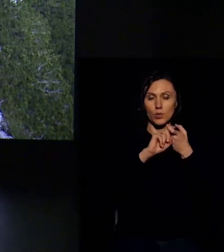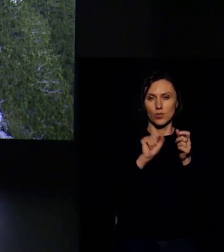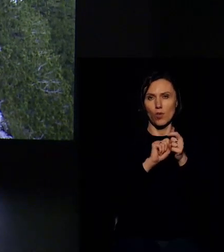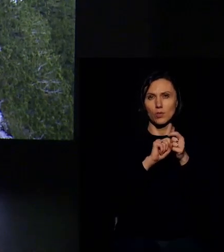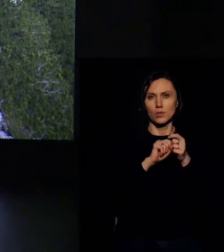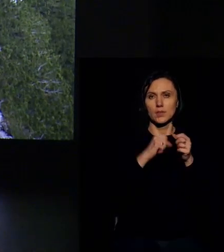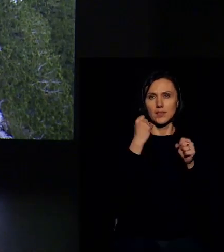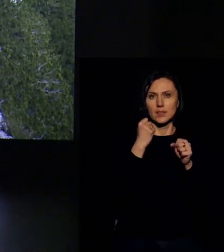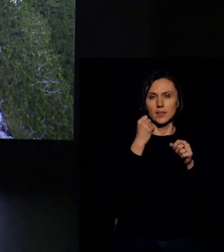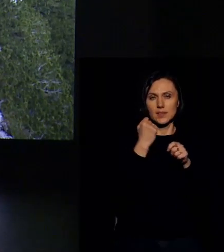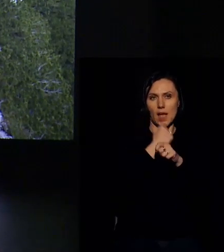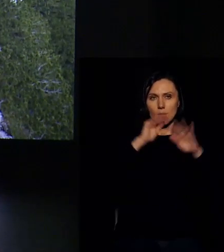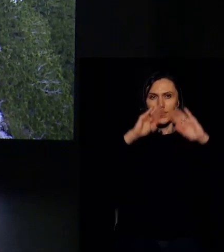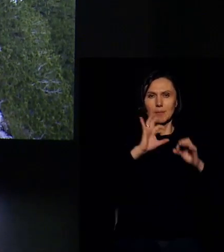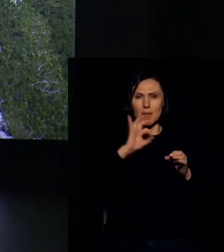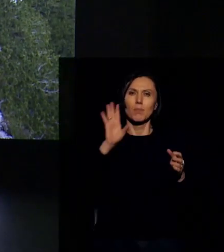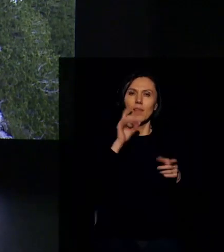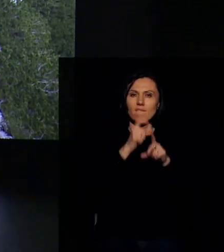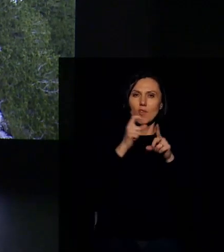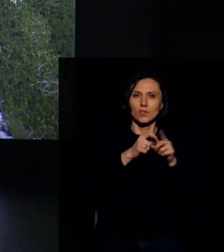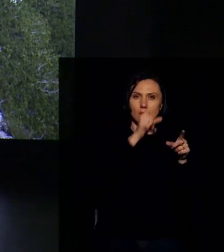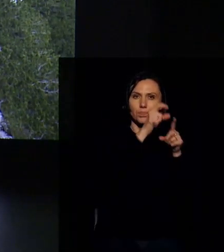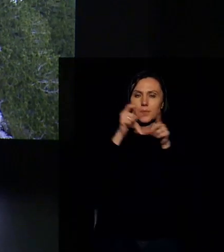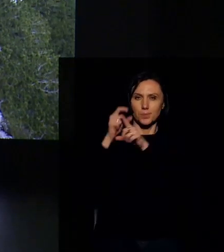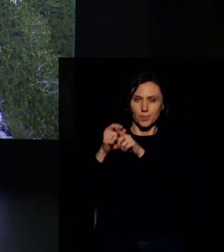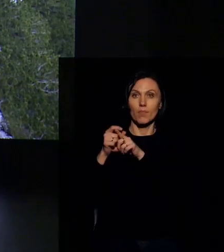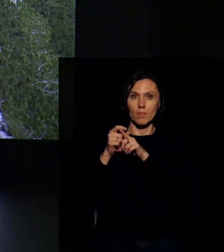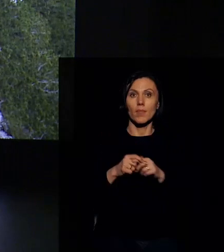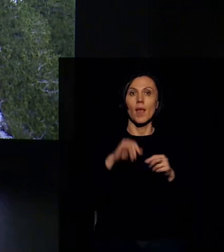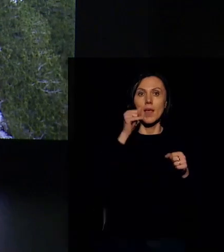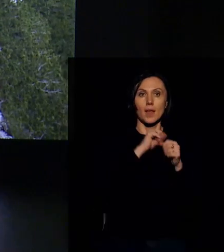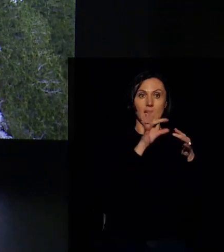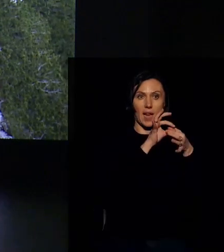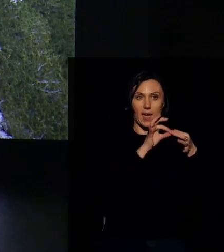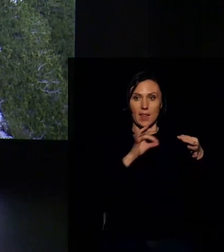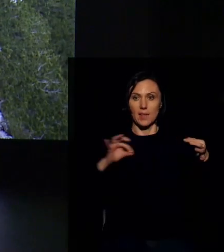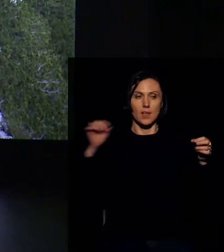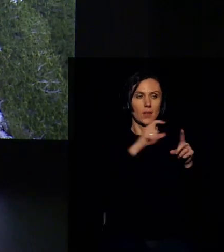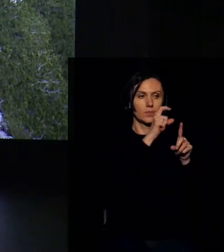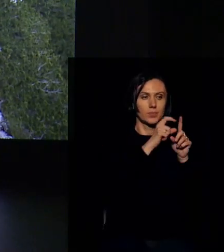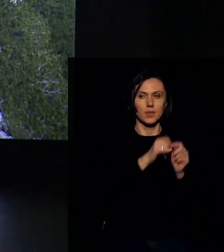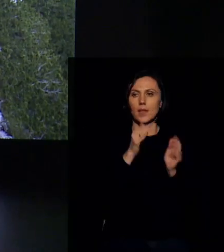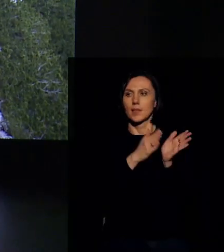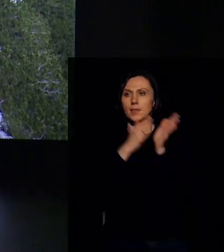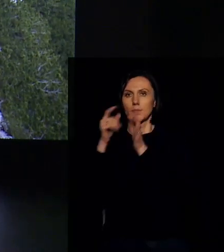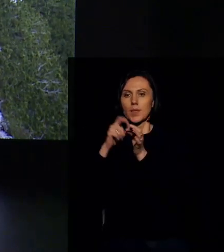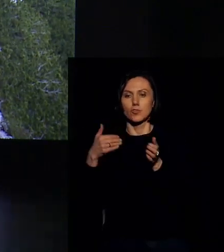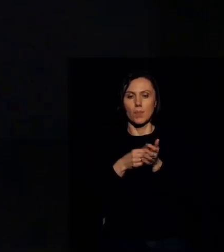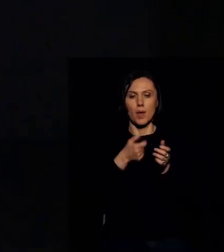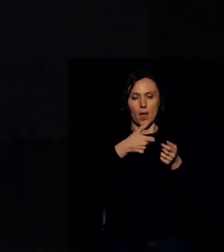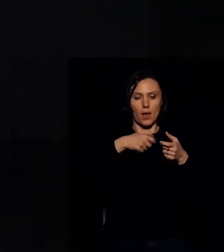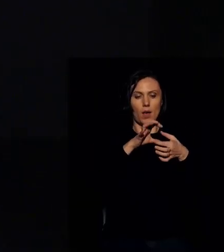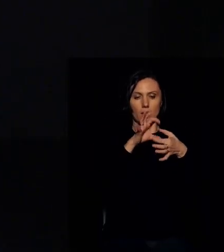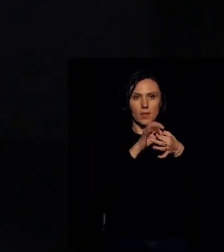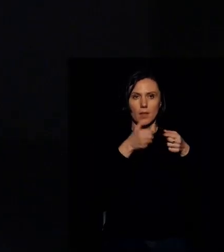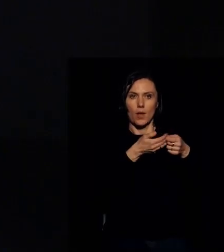specjalnymi kotwami i po prostu jak się dochodzi do takiej kotwy, trzeba się przepiąć na wyższy odcinek liny. No i